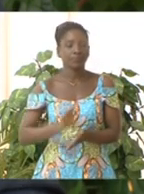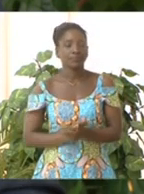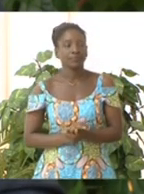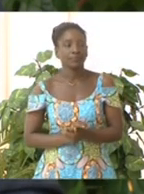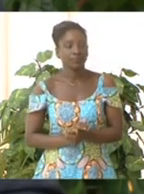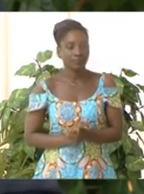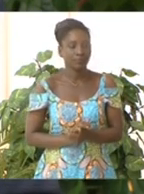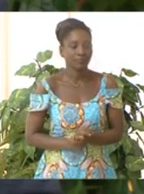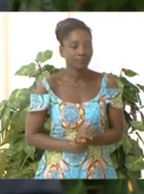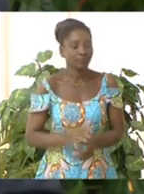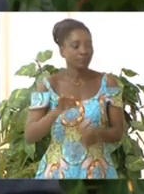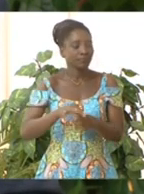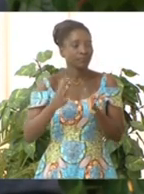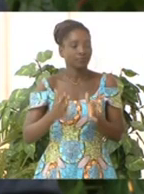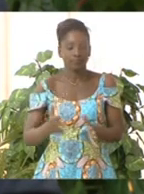Suffrage exprimé,